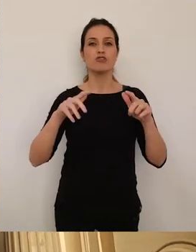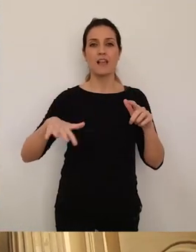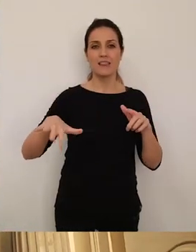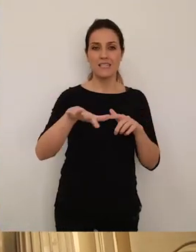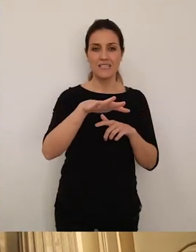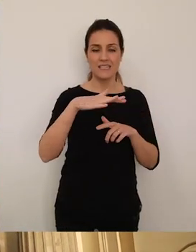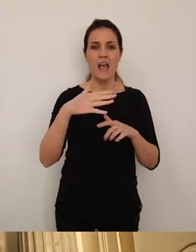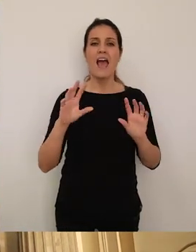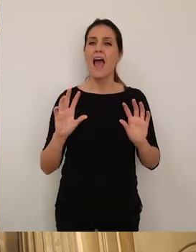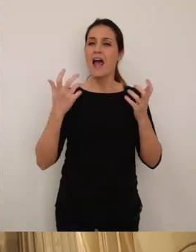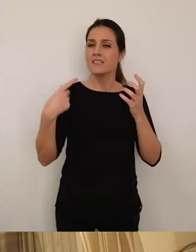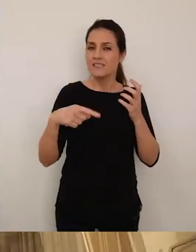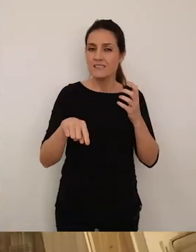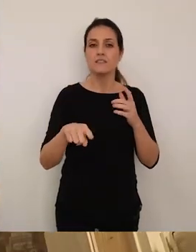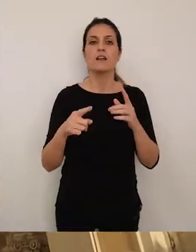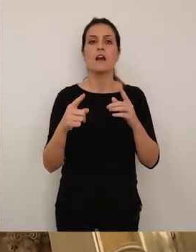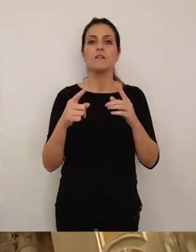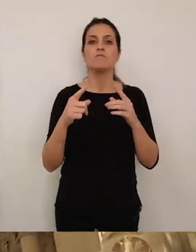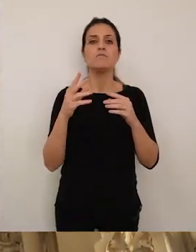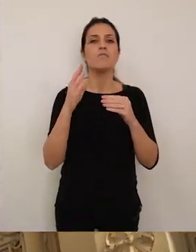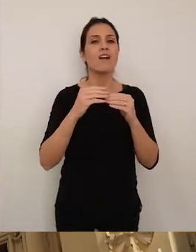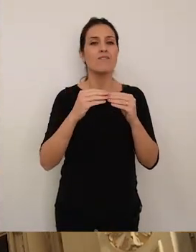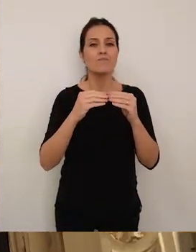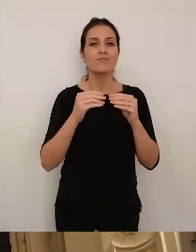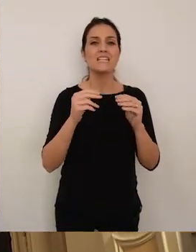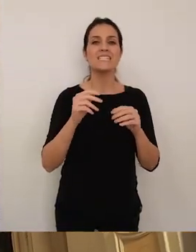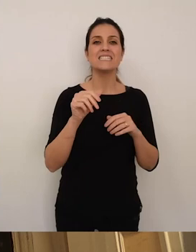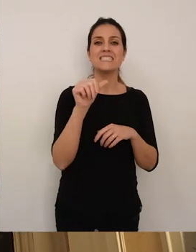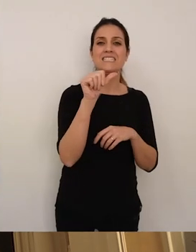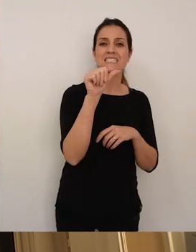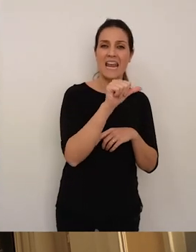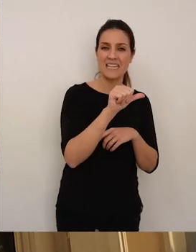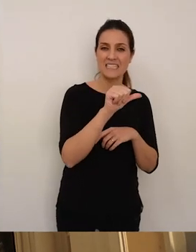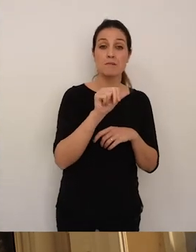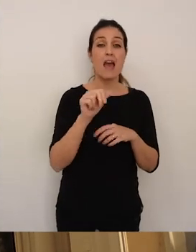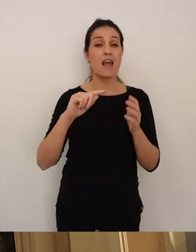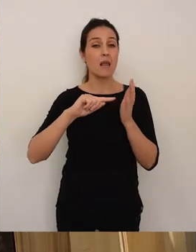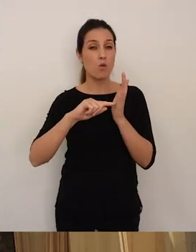alto valore realizzate da rinomati artisti della Serenissima Repubblica di Venezia.